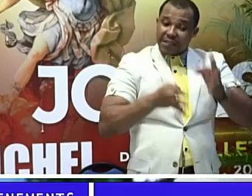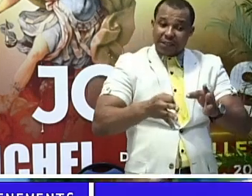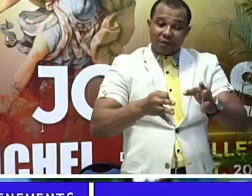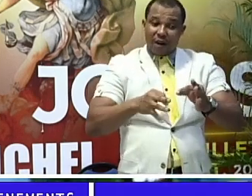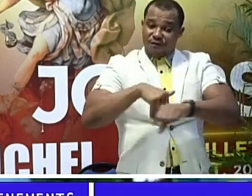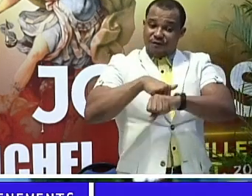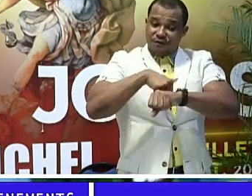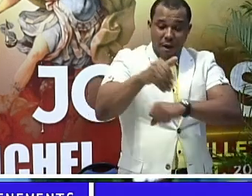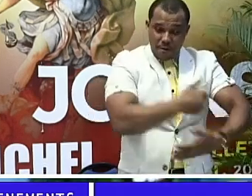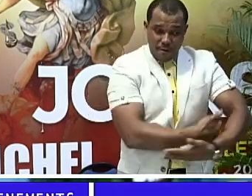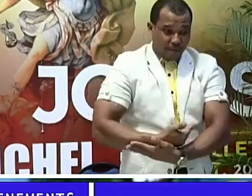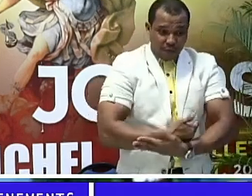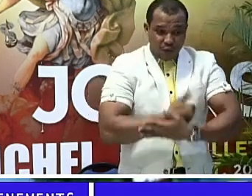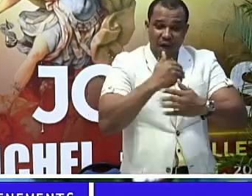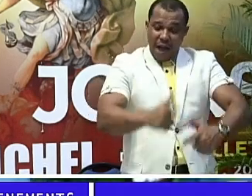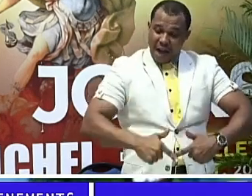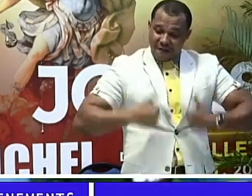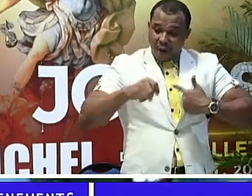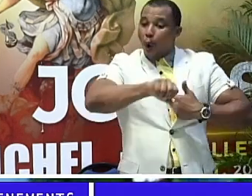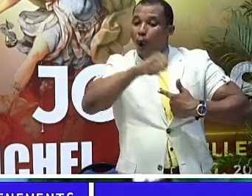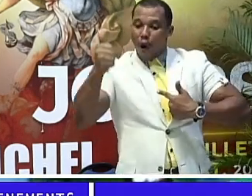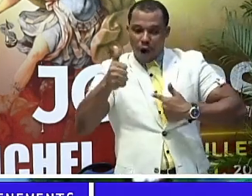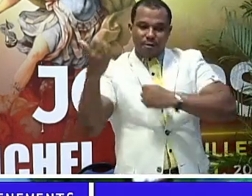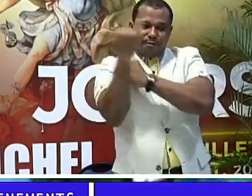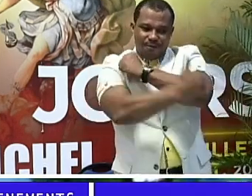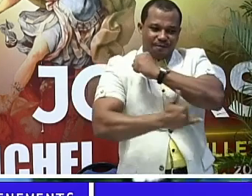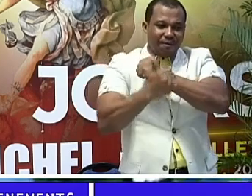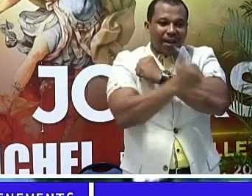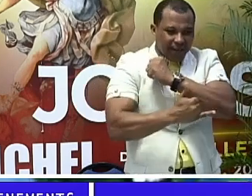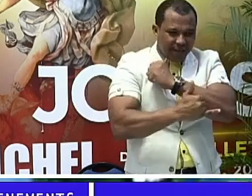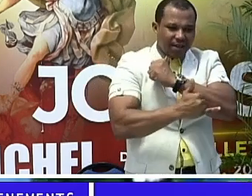connaître qui ça va le faire. Parce que nouvelle ça